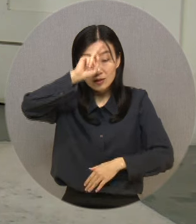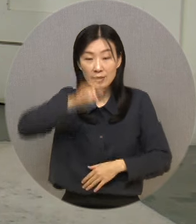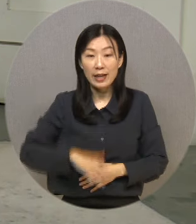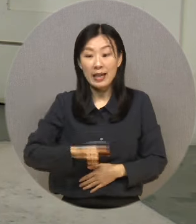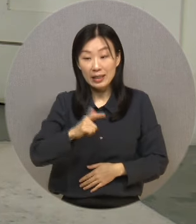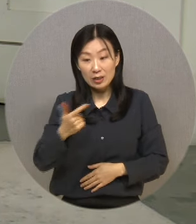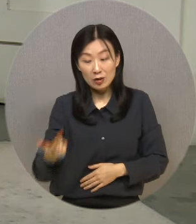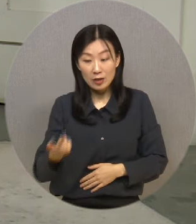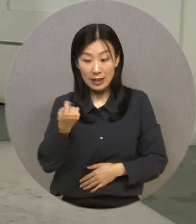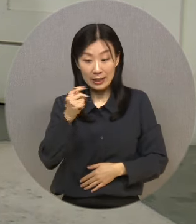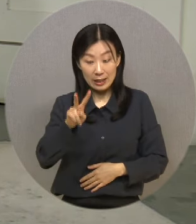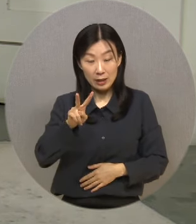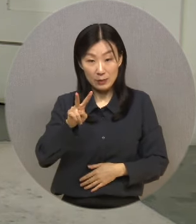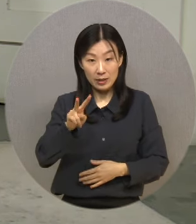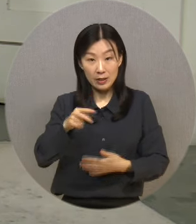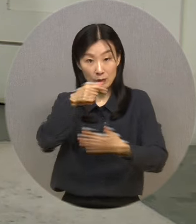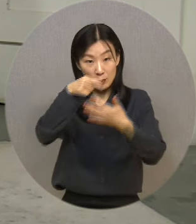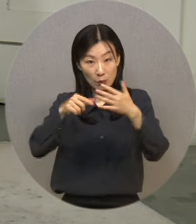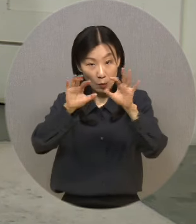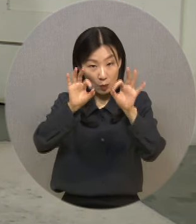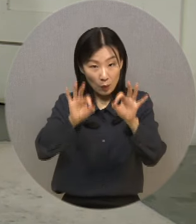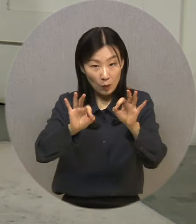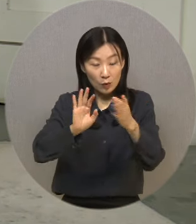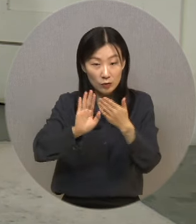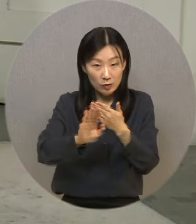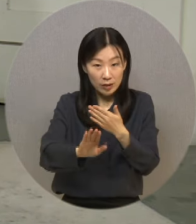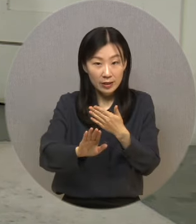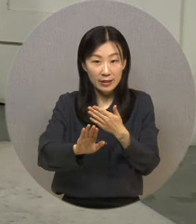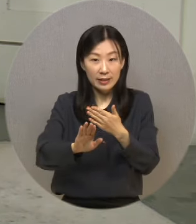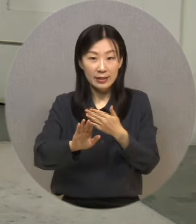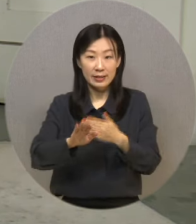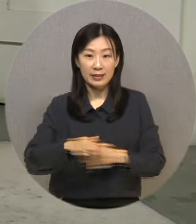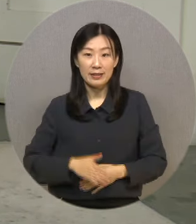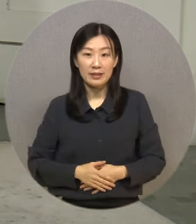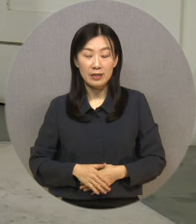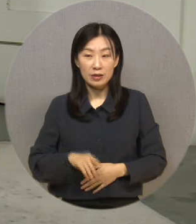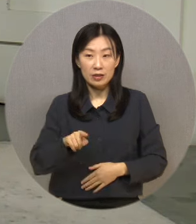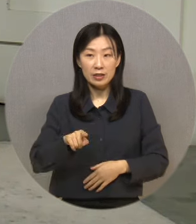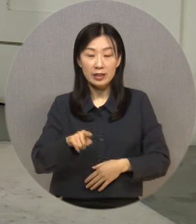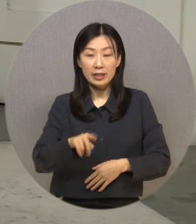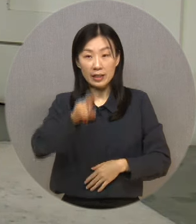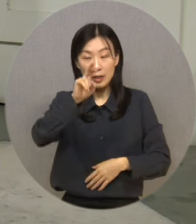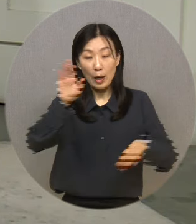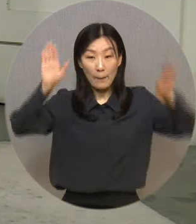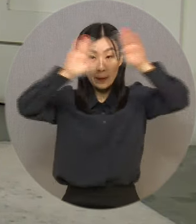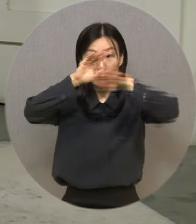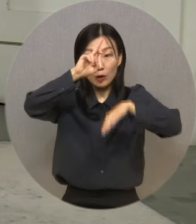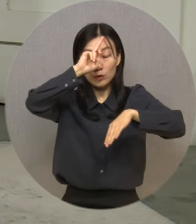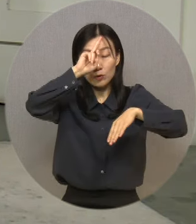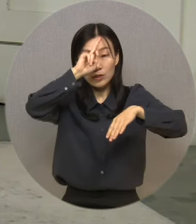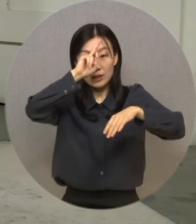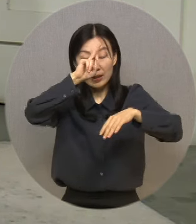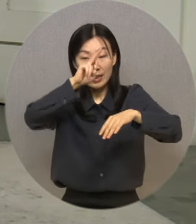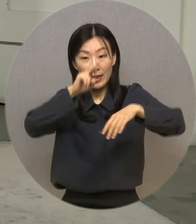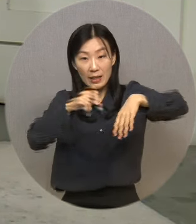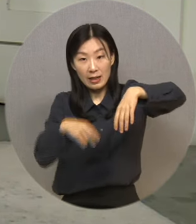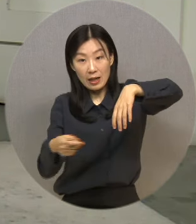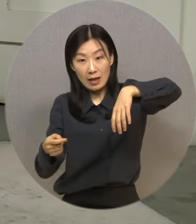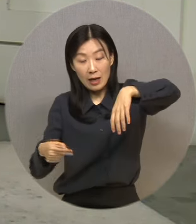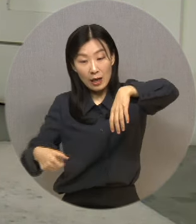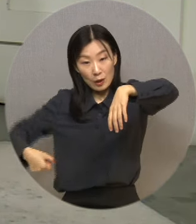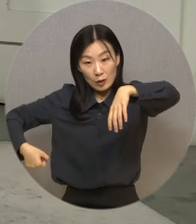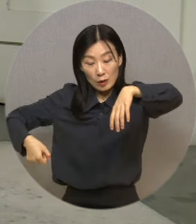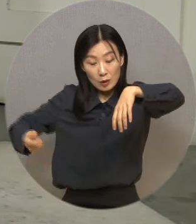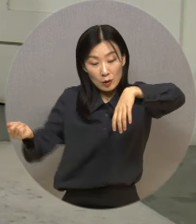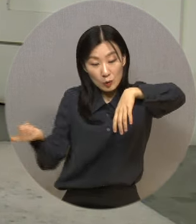프로그램 시청하고 나서 네. 이렇게 여기처럼 이게 12시 총 치잖아요. 네. 이렇게 네 카운트다운 하고선